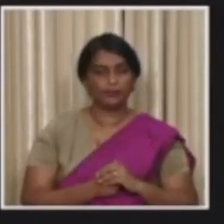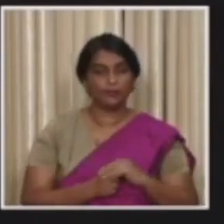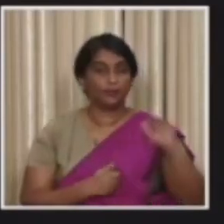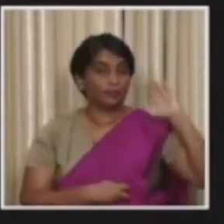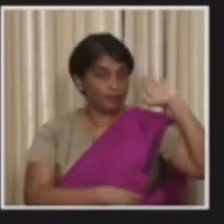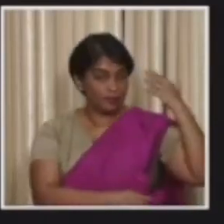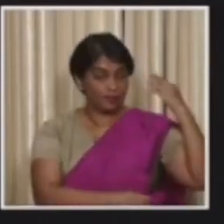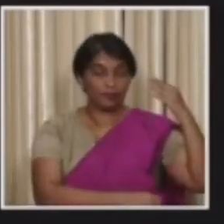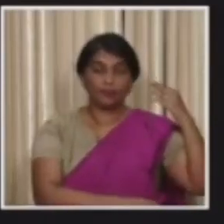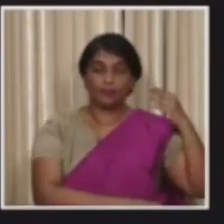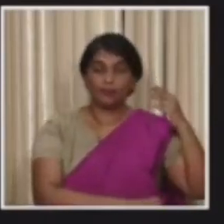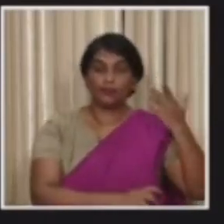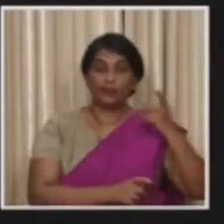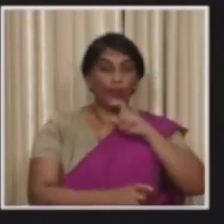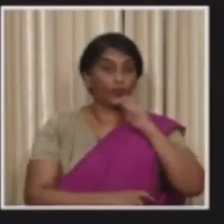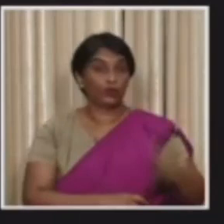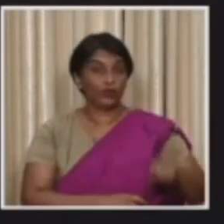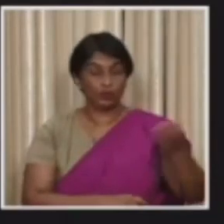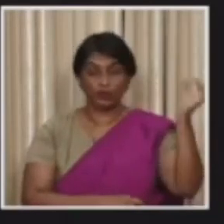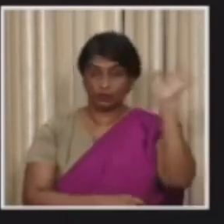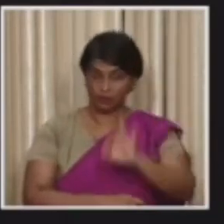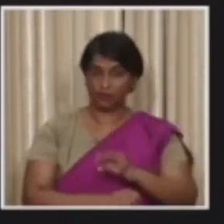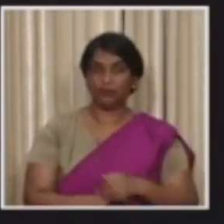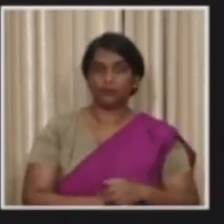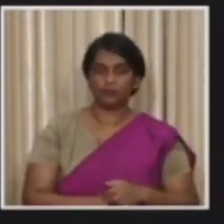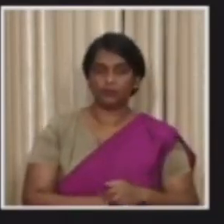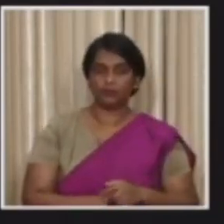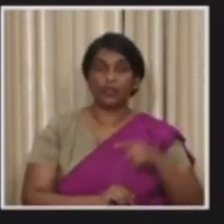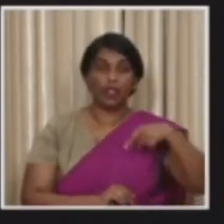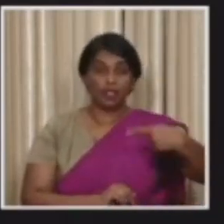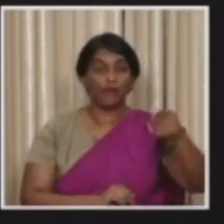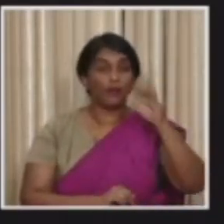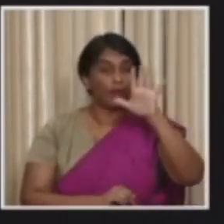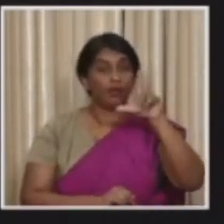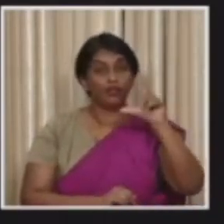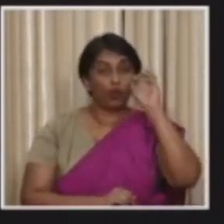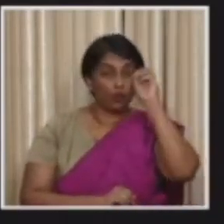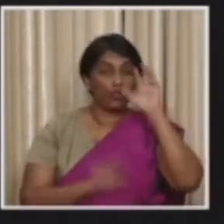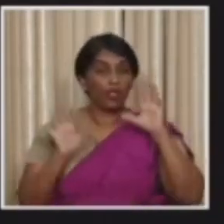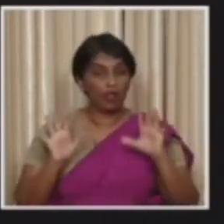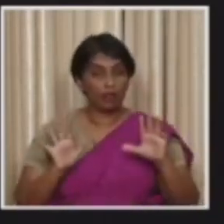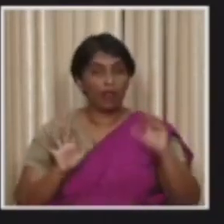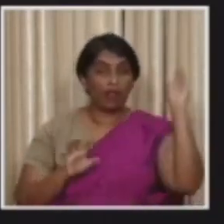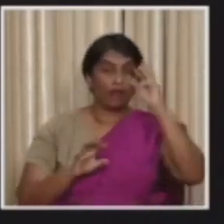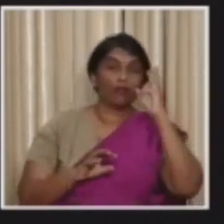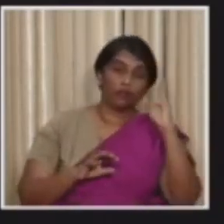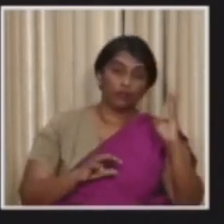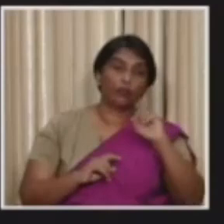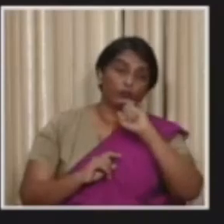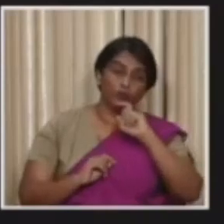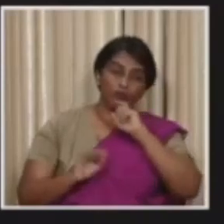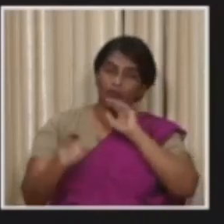විශේෂ විනිශ්චයකාරවරු පත් කරා. දවස් 57ක් මම උදේ 9 ඉඳලා 3 වෙනකන් නඩු